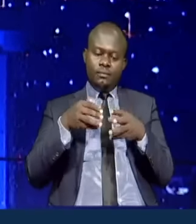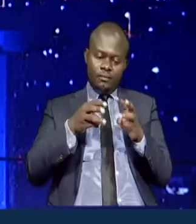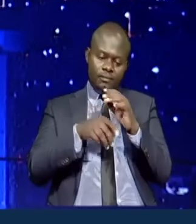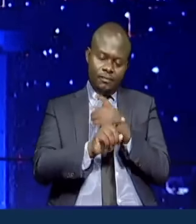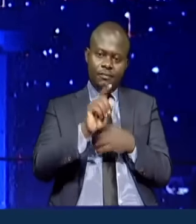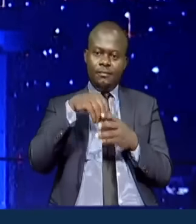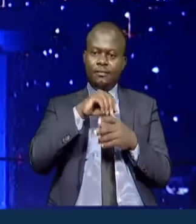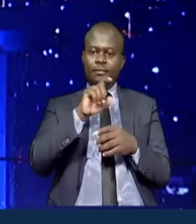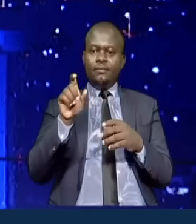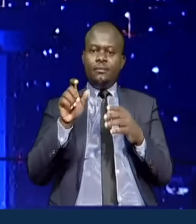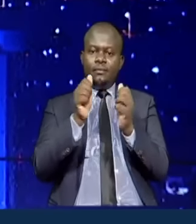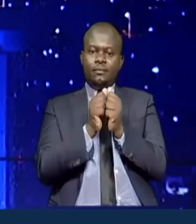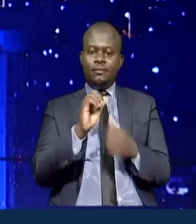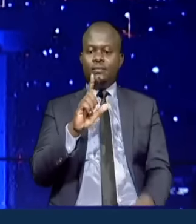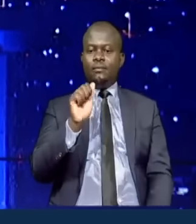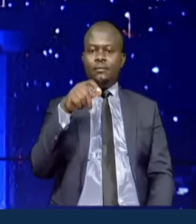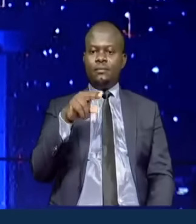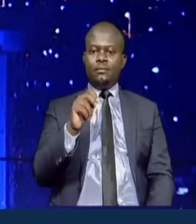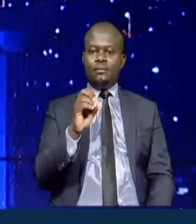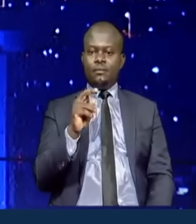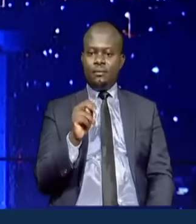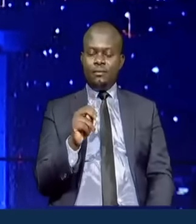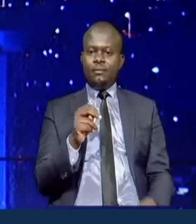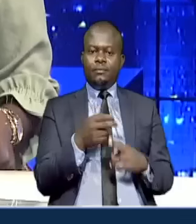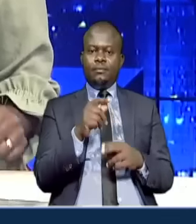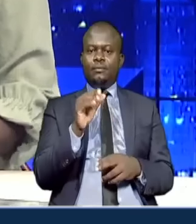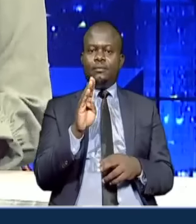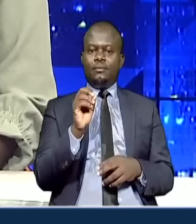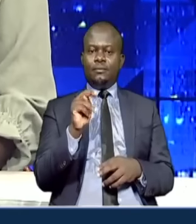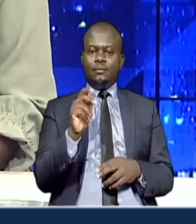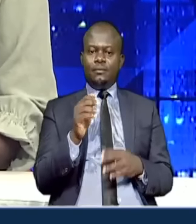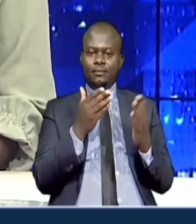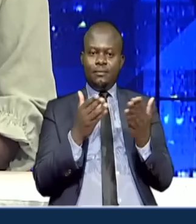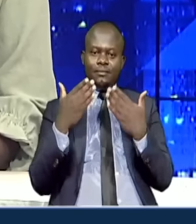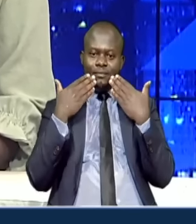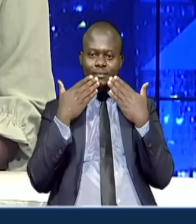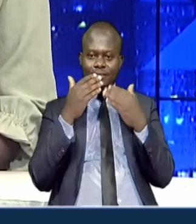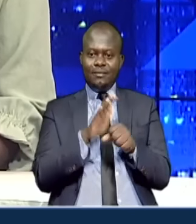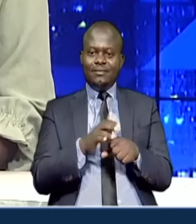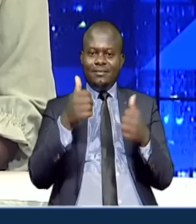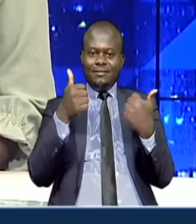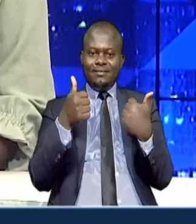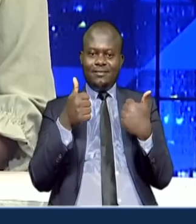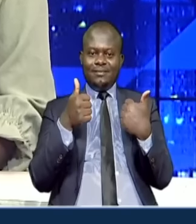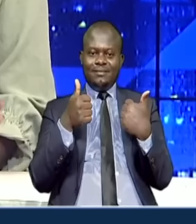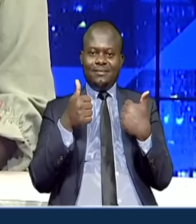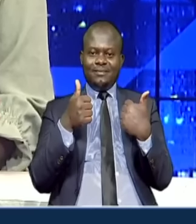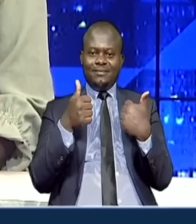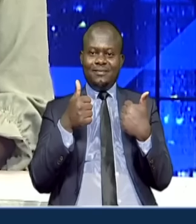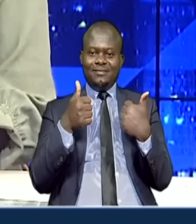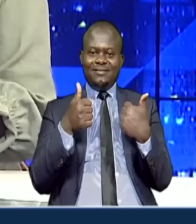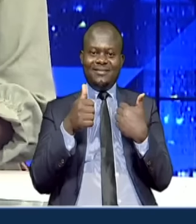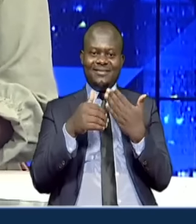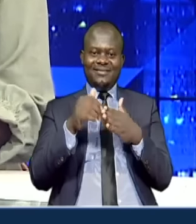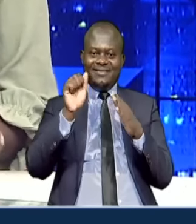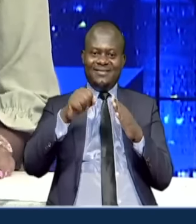weekend. Uyu munsi turi kumwe na Clapton, abandi ngo ni Kibonke, tuguhaye ikaze. Umeze neza? Ube wowe